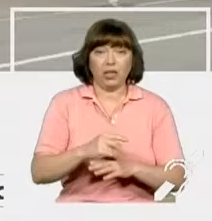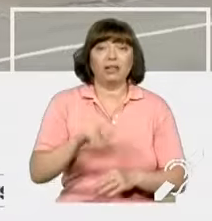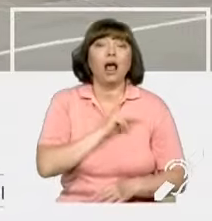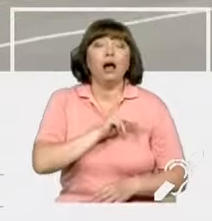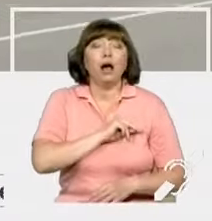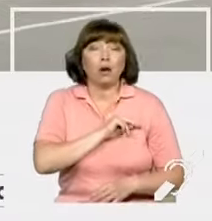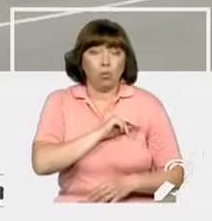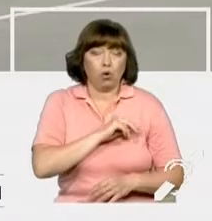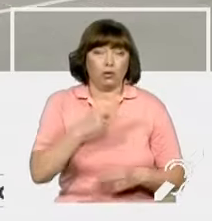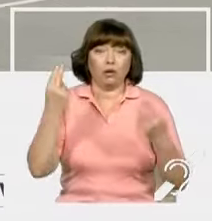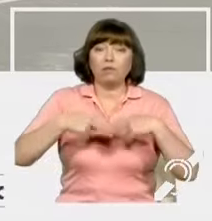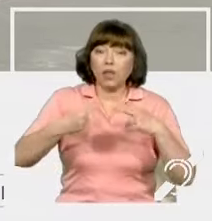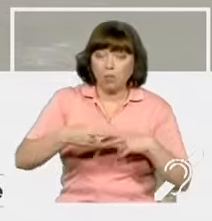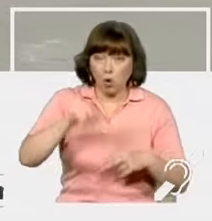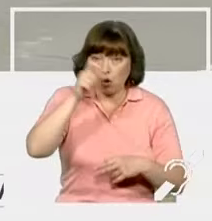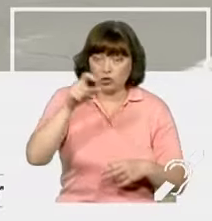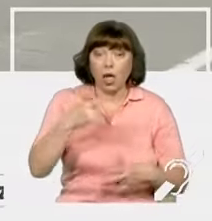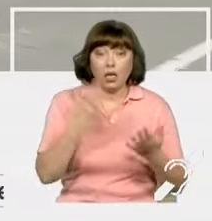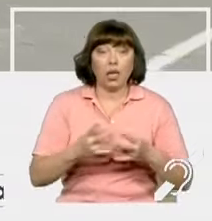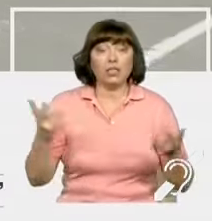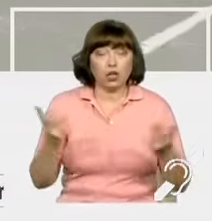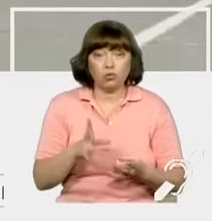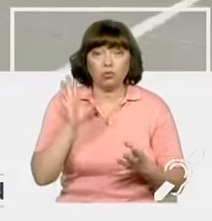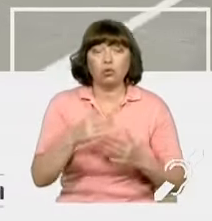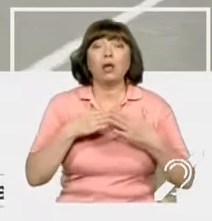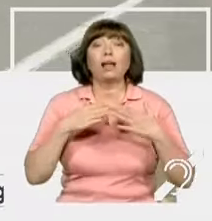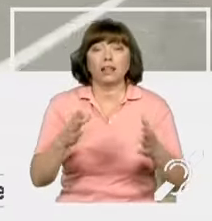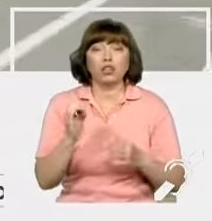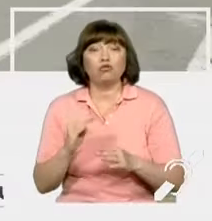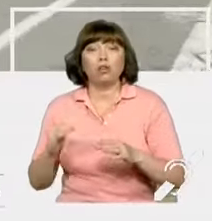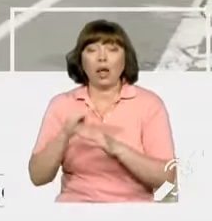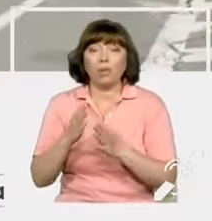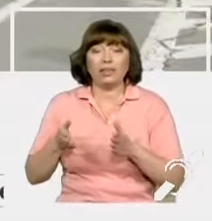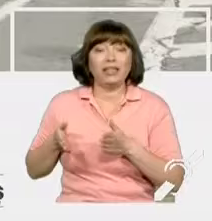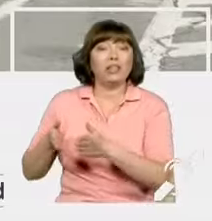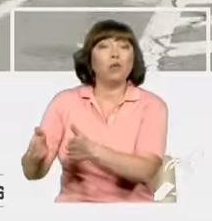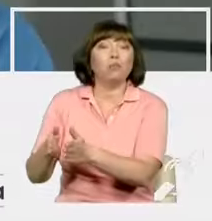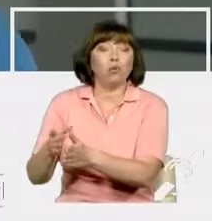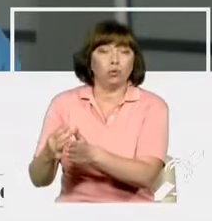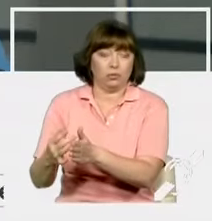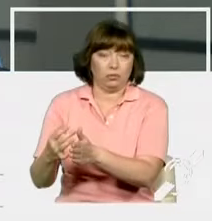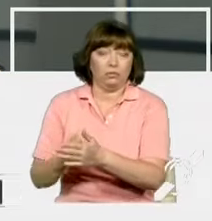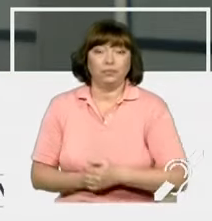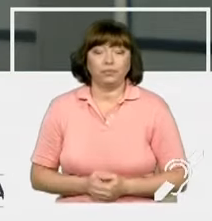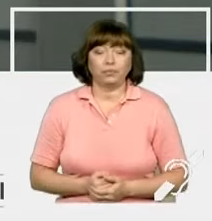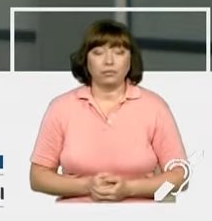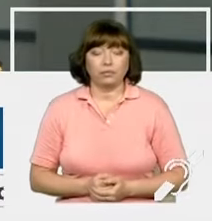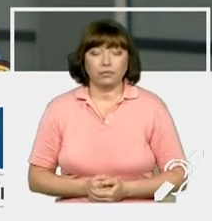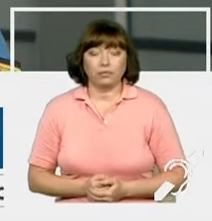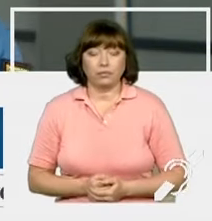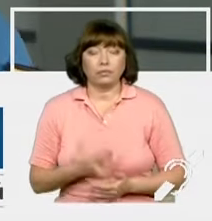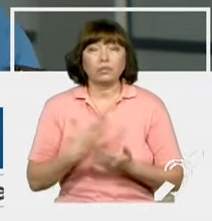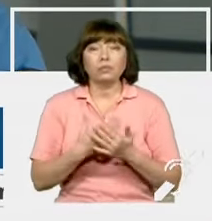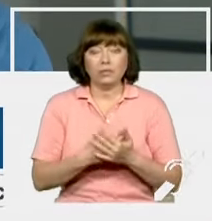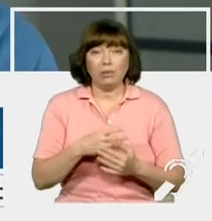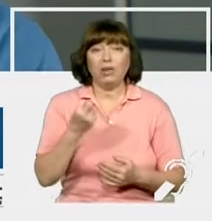polițiști de frontieră. Dacă va fi nevoie, vor fi deschise și benzi suplimentare de circulație. Deci pe tură asta constituie 12